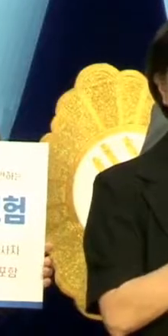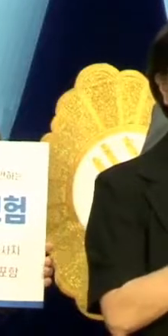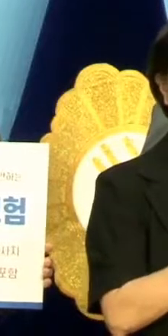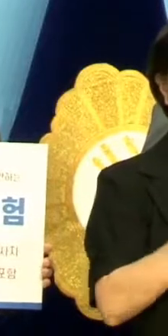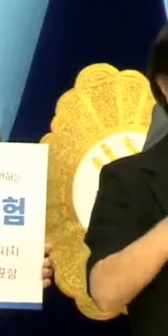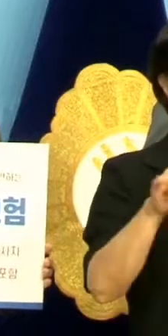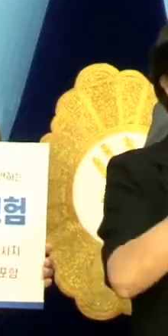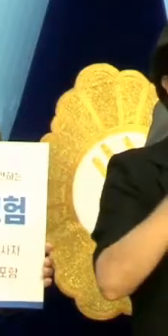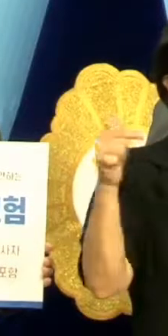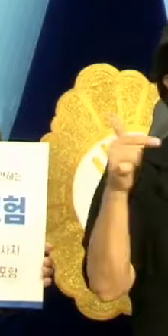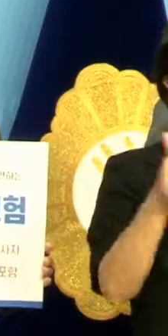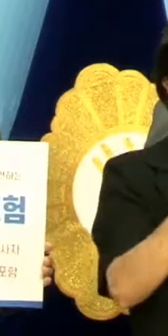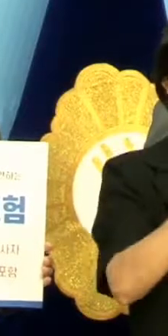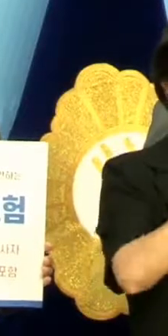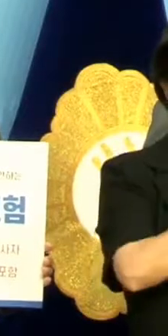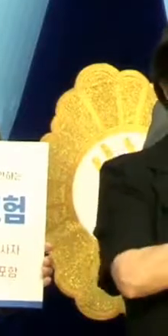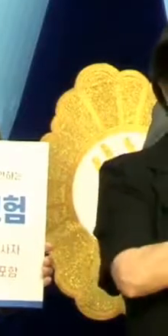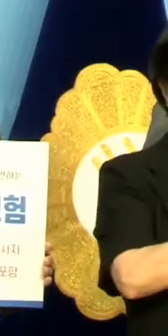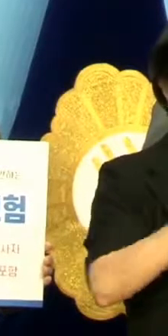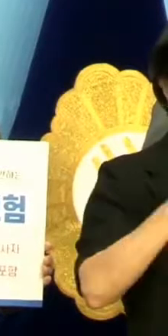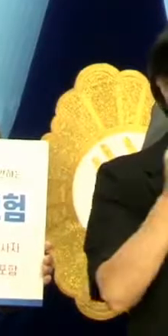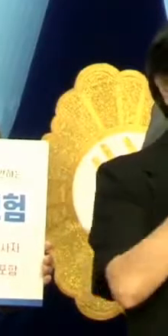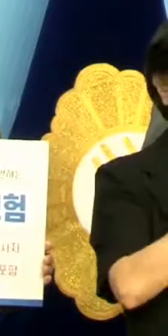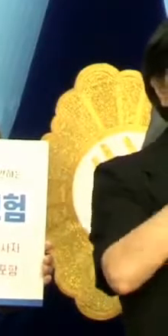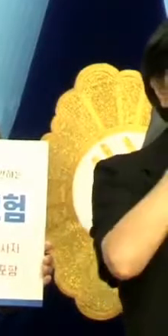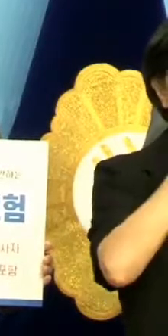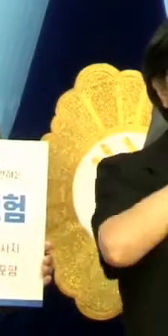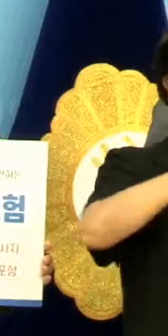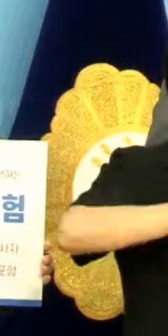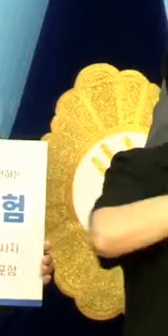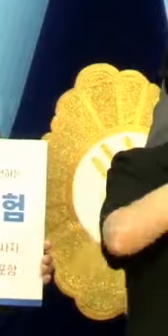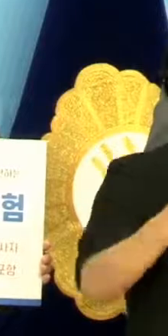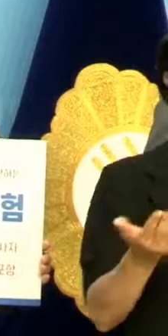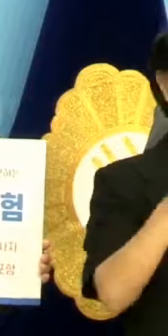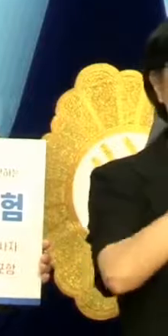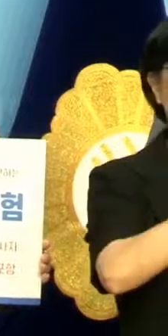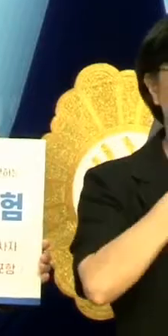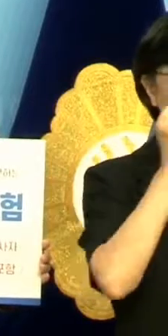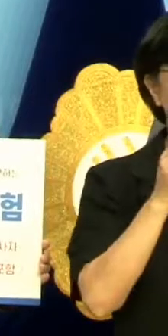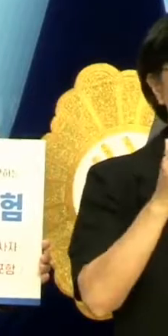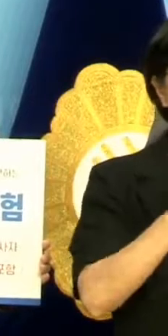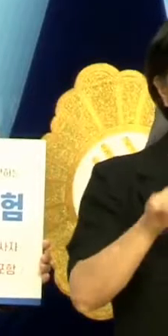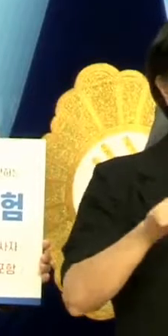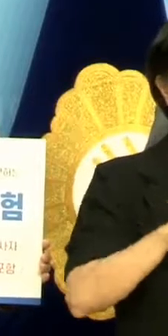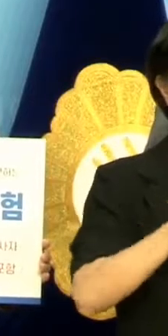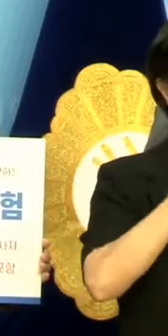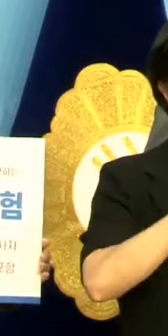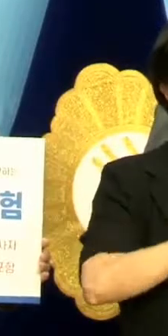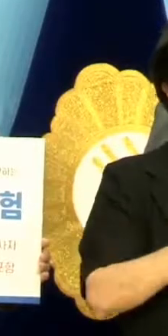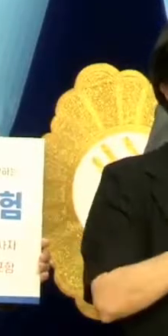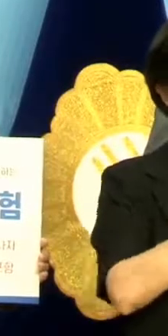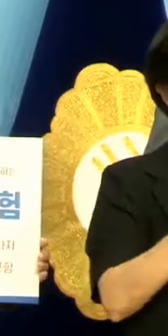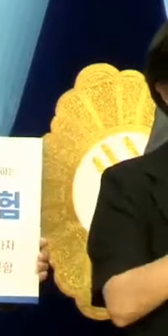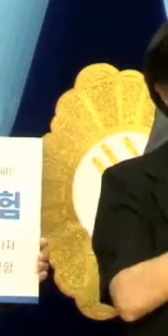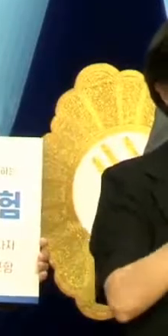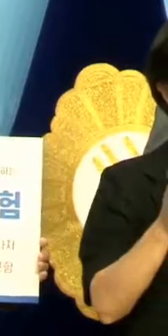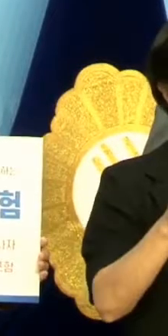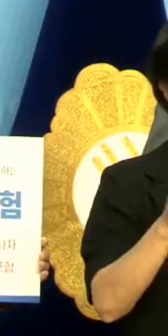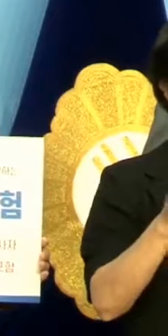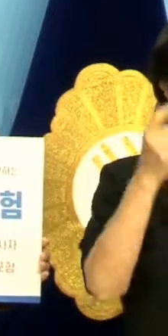인구감소 아저 추색 문제는 결혼하게 힘든 환경 일자 로프 줘 주거 불안 등 에서 부터 시작한다는 점은 기 시키